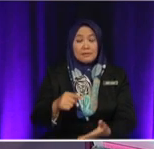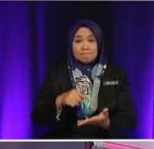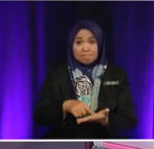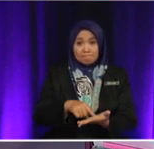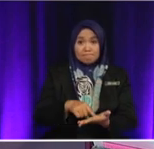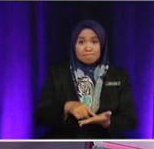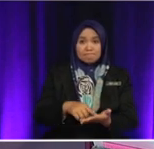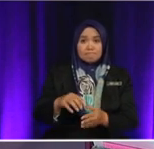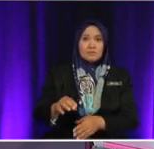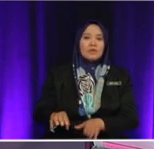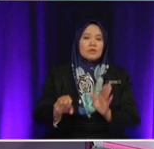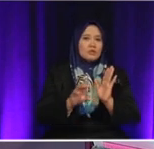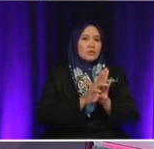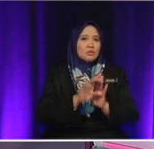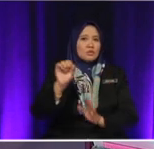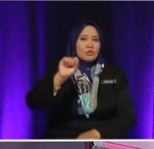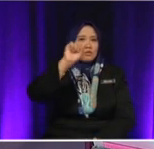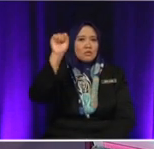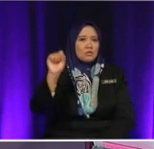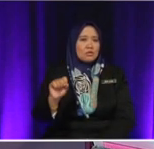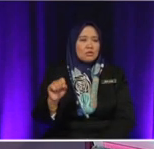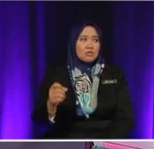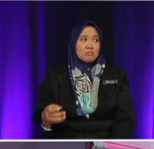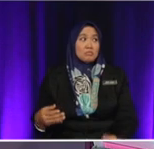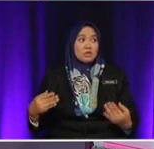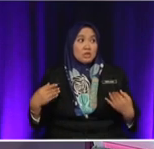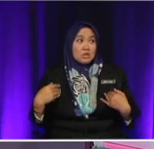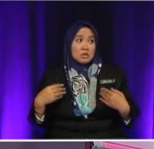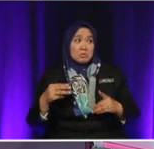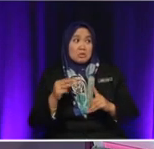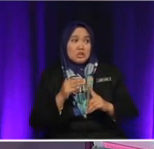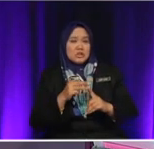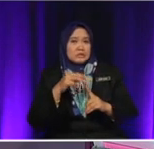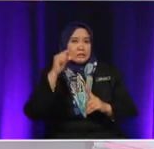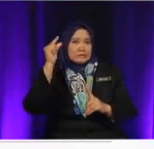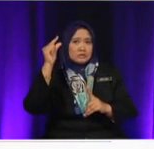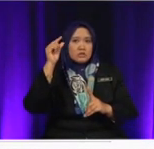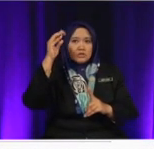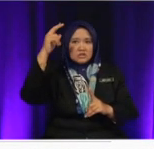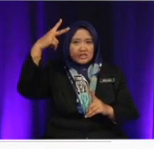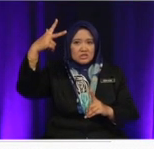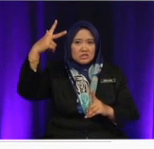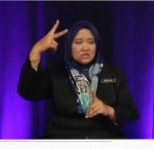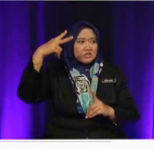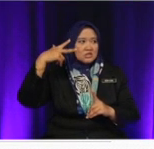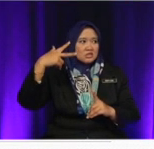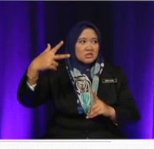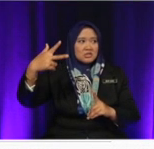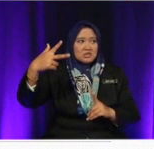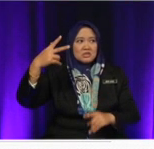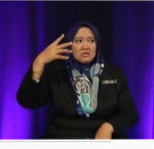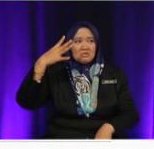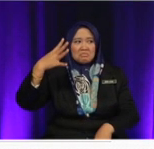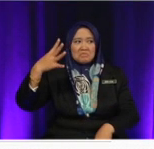C markahnya ada yang markah sedikit, okey, 3 markah, ada yang 7 markah dan 8